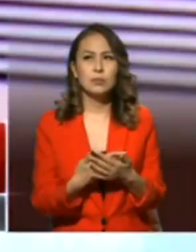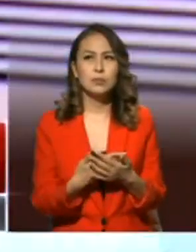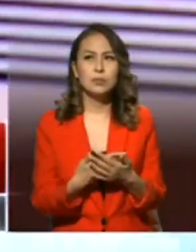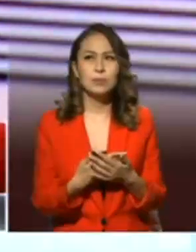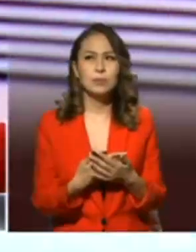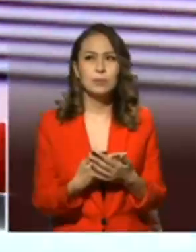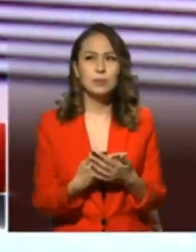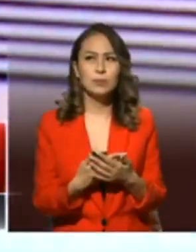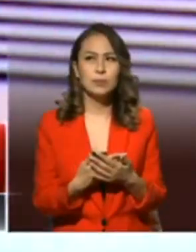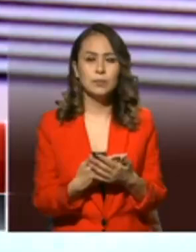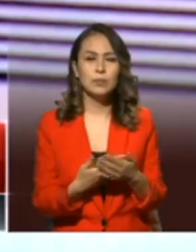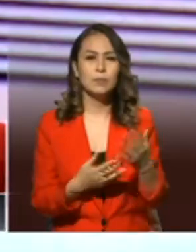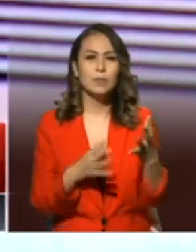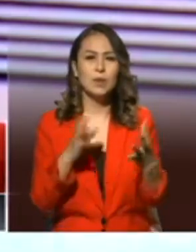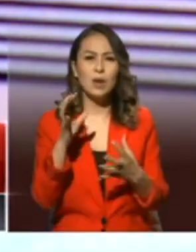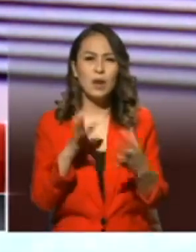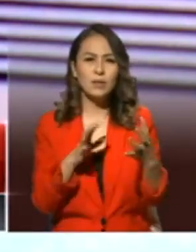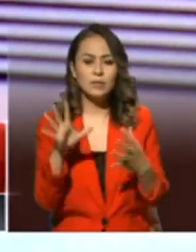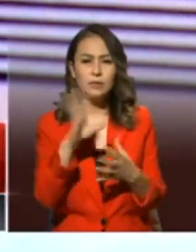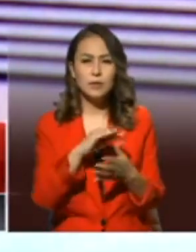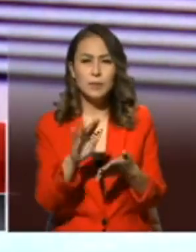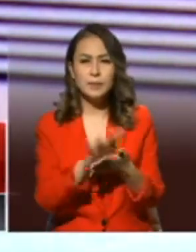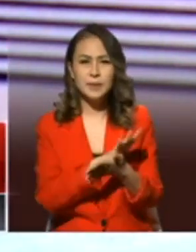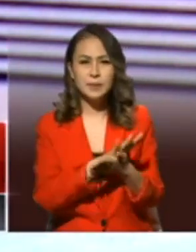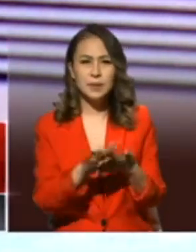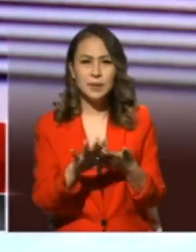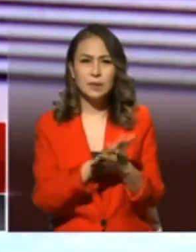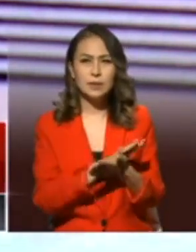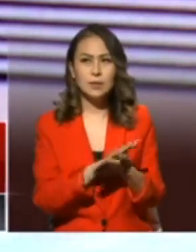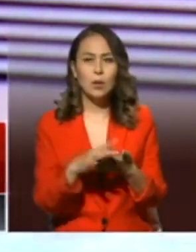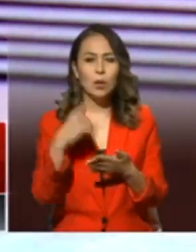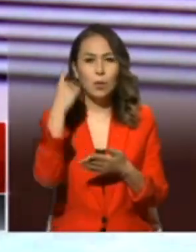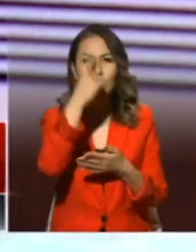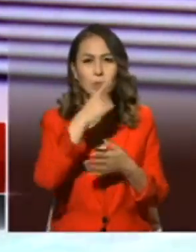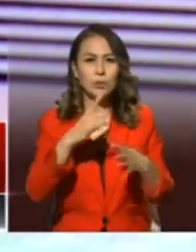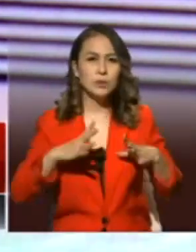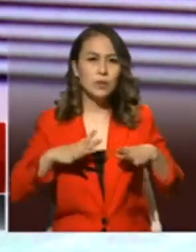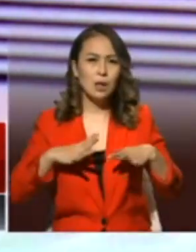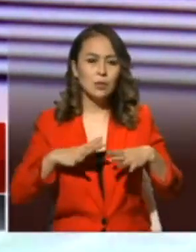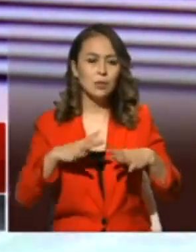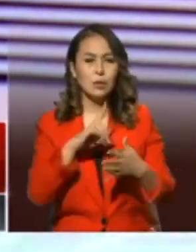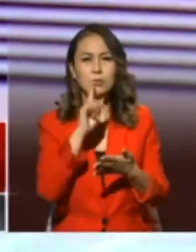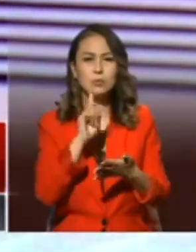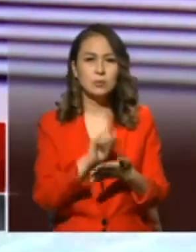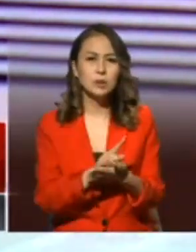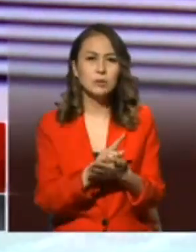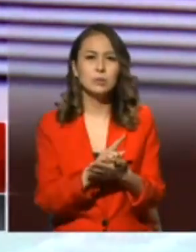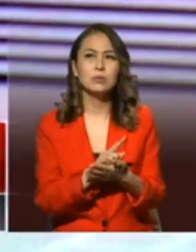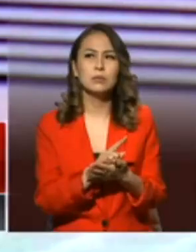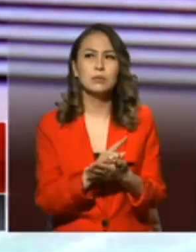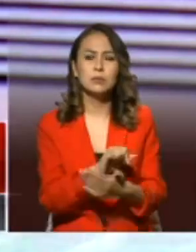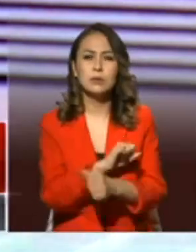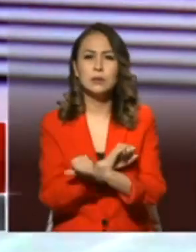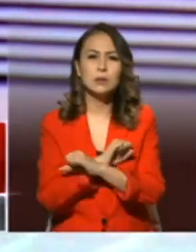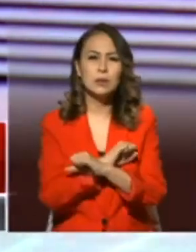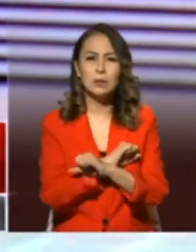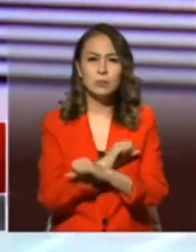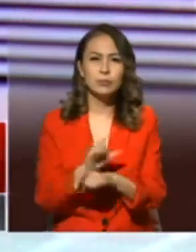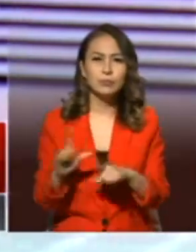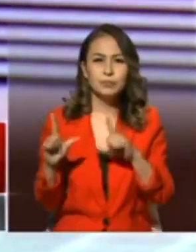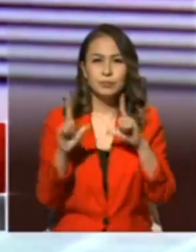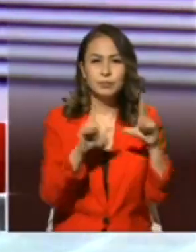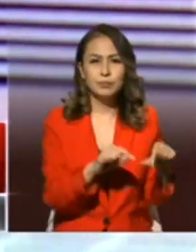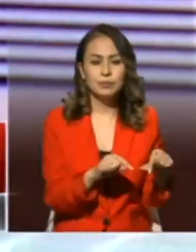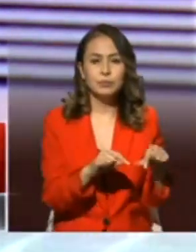Көліктерде тегін жүру деген сияқты, жылына бір рет санаторий курорттық демалу деген сияқты неше түрлі жеңілдіктер жасайды альтруистік донорлар, бірақ